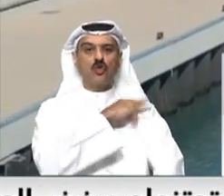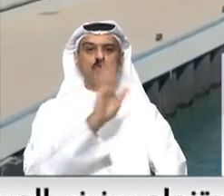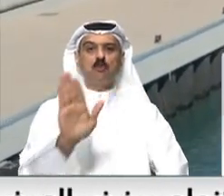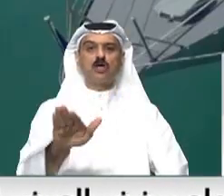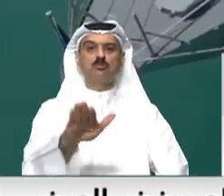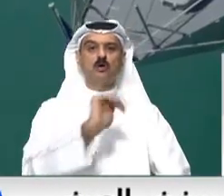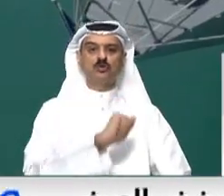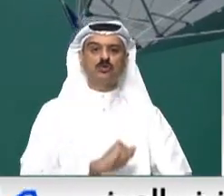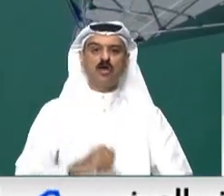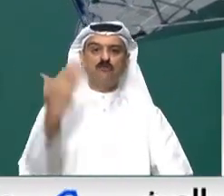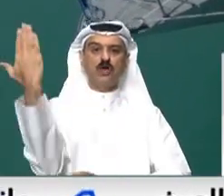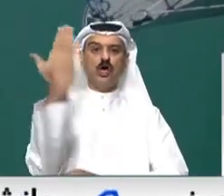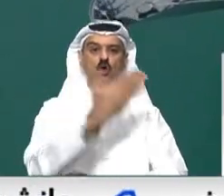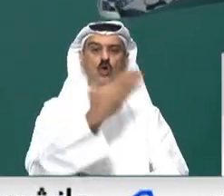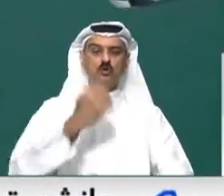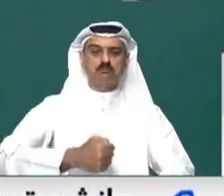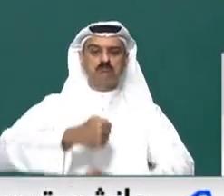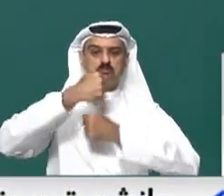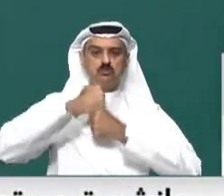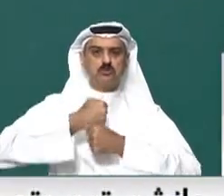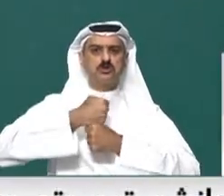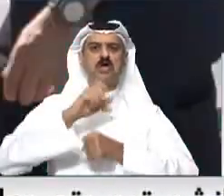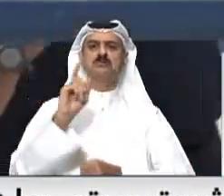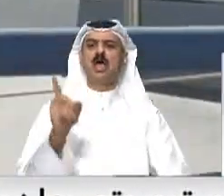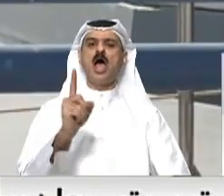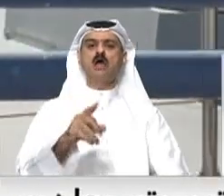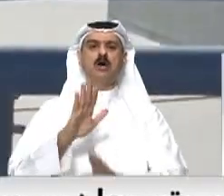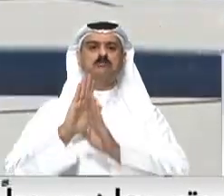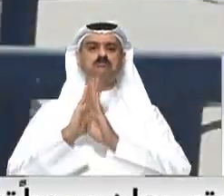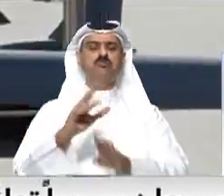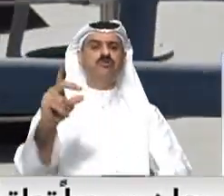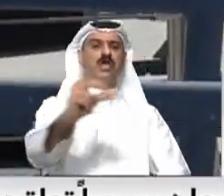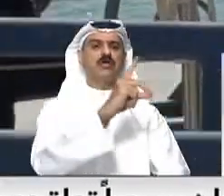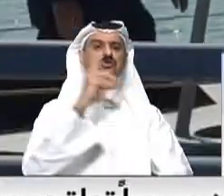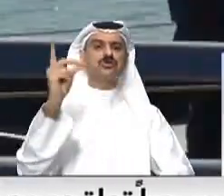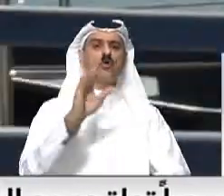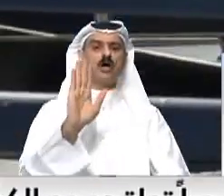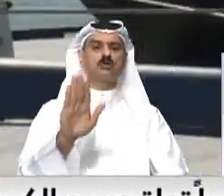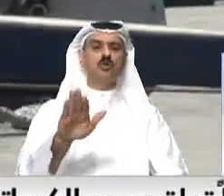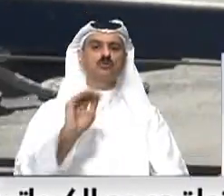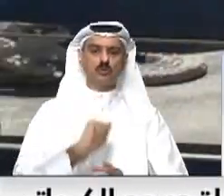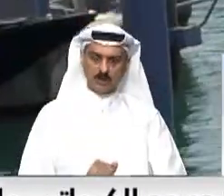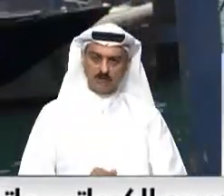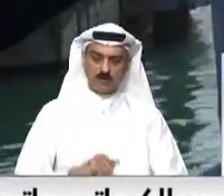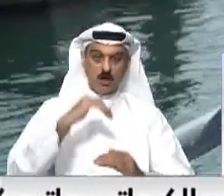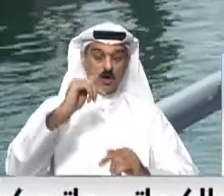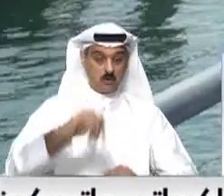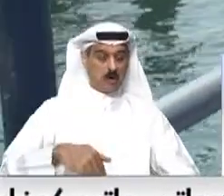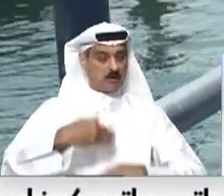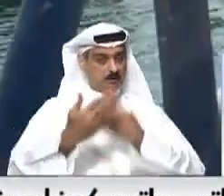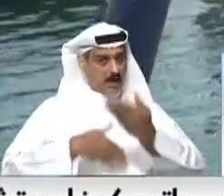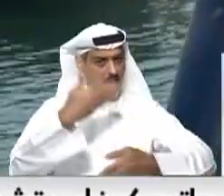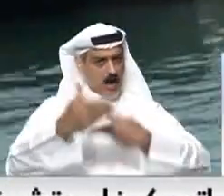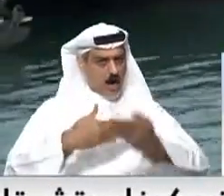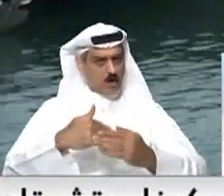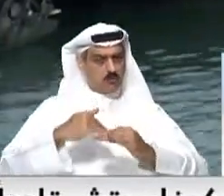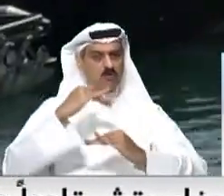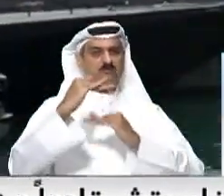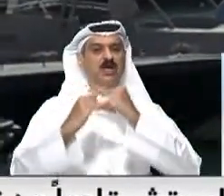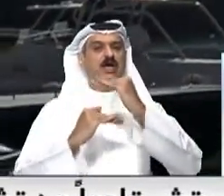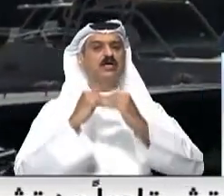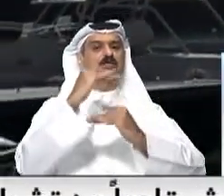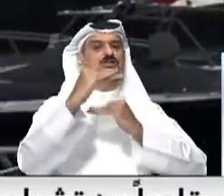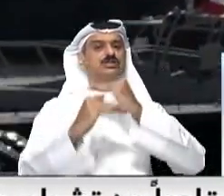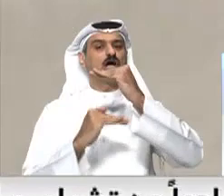أمن الحدود واستعدادهم لمواجهة أي طارئ وسعيهم الدائم لتطوير أساليب عملهم بما